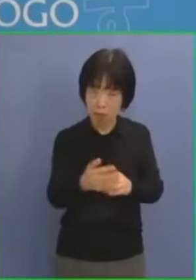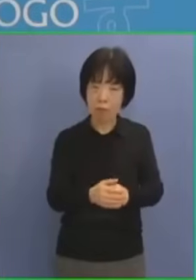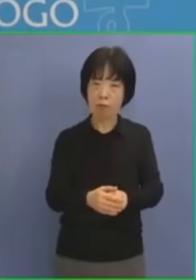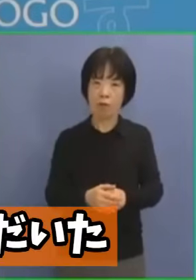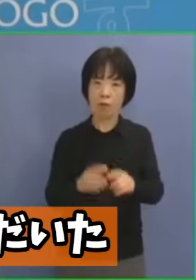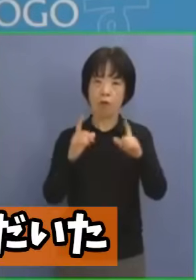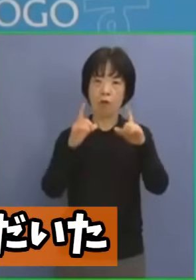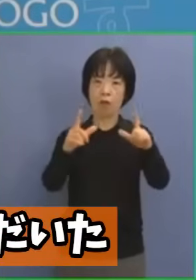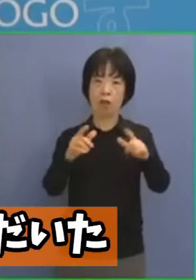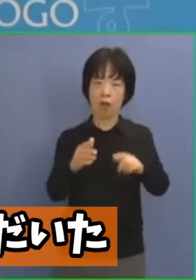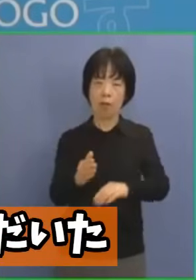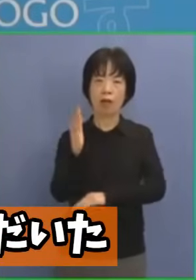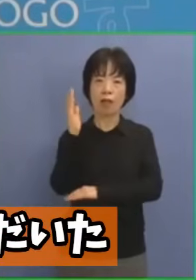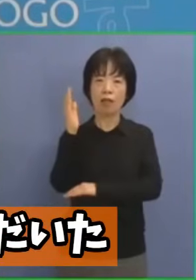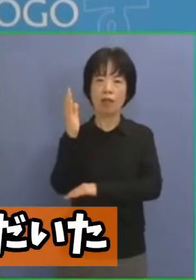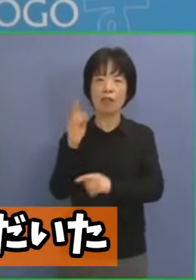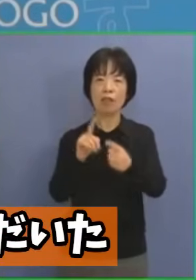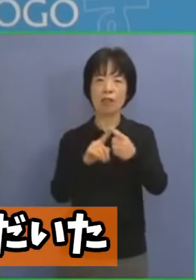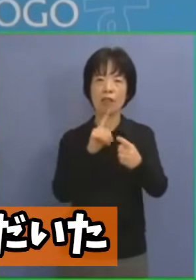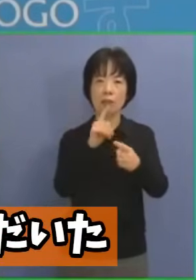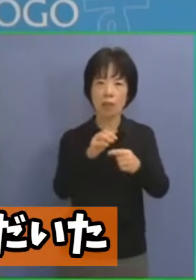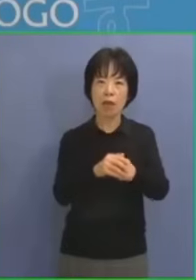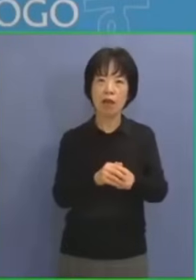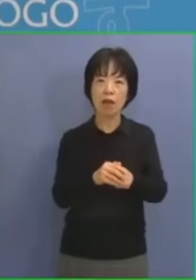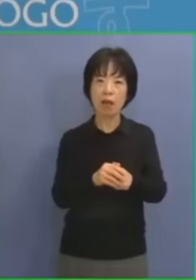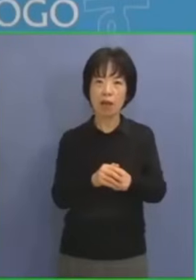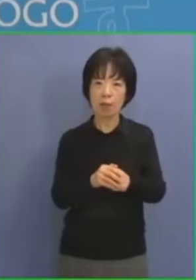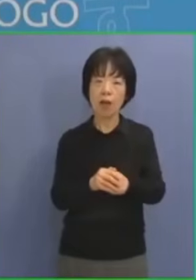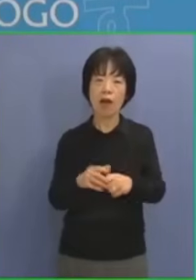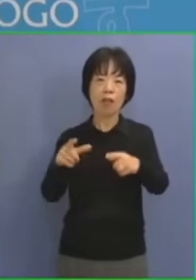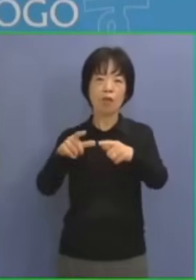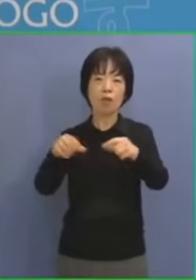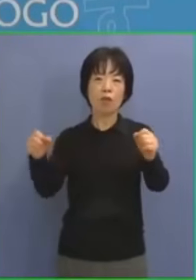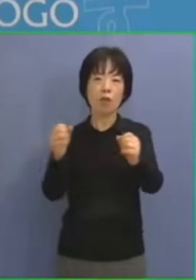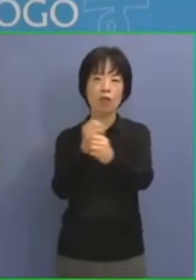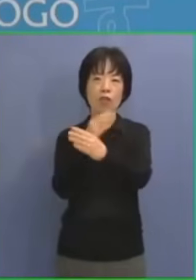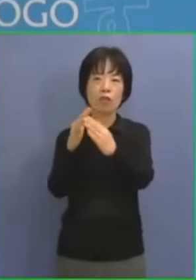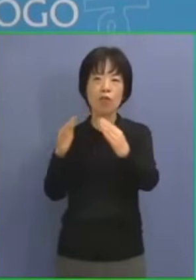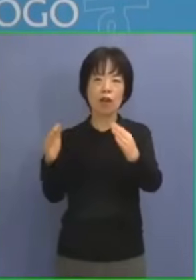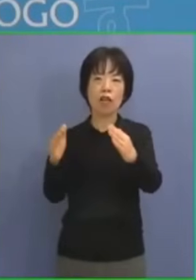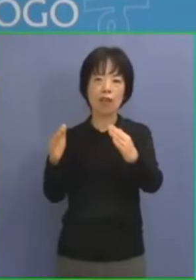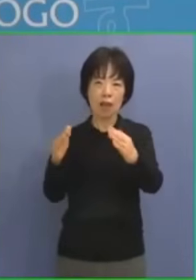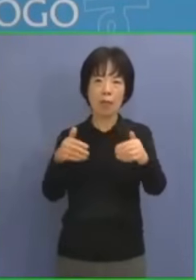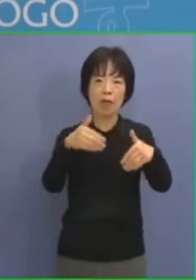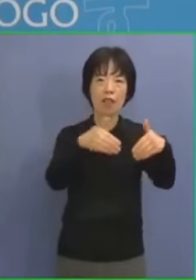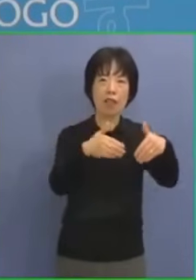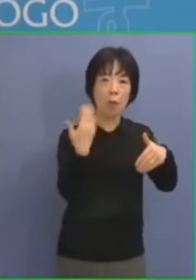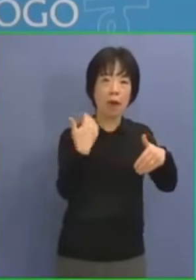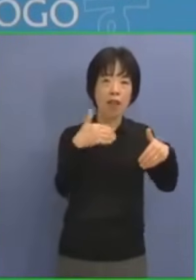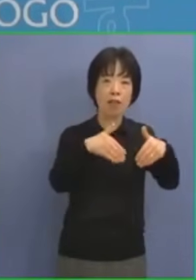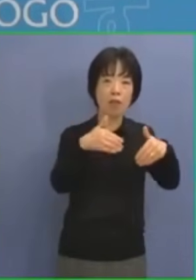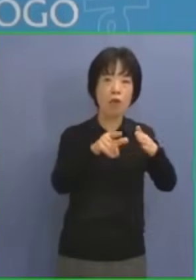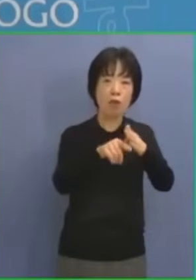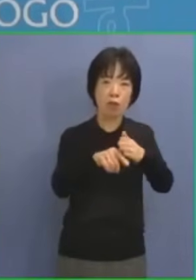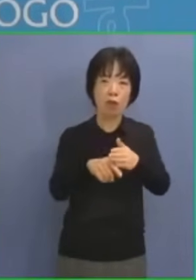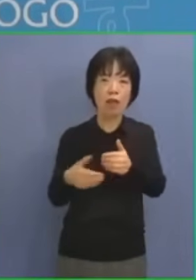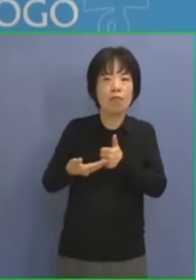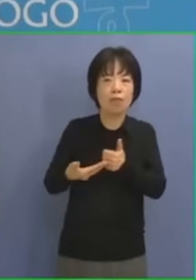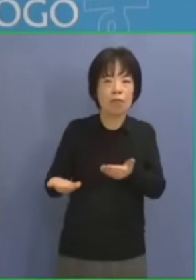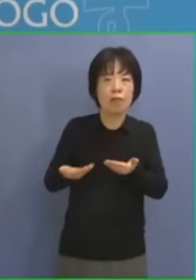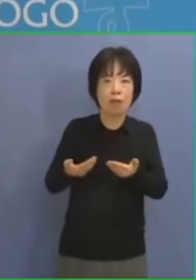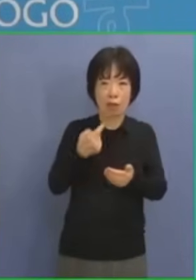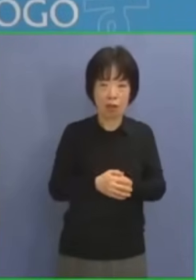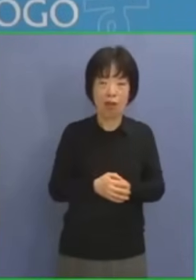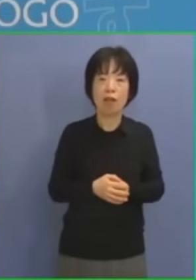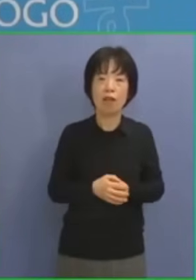には日本維新の会の方から推薦いただいたということはありますので、ここはやっぱりこう県議会でも維